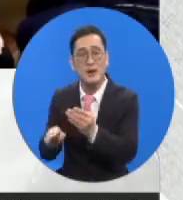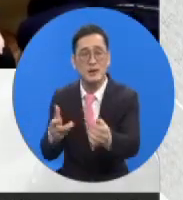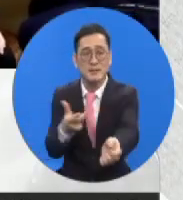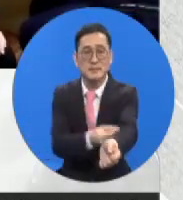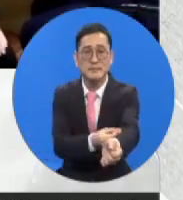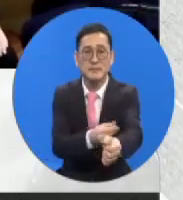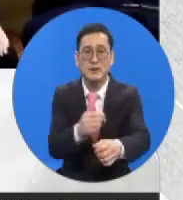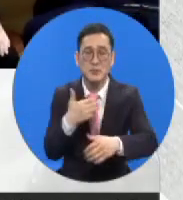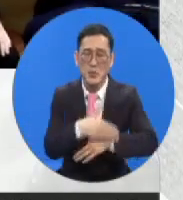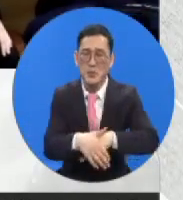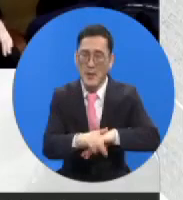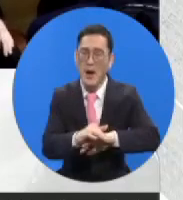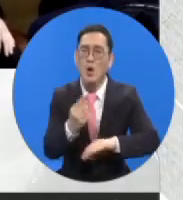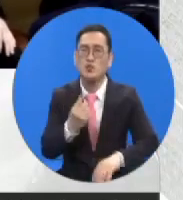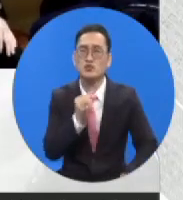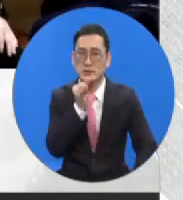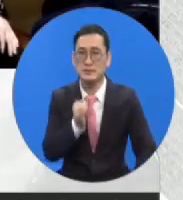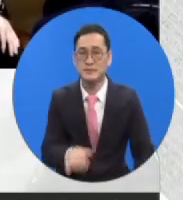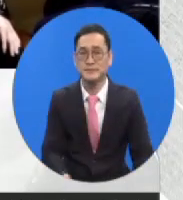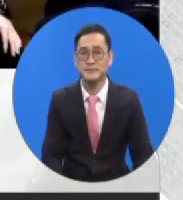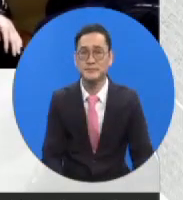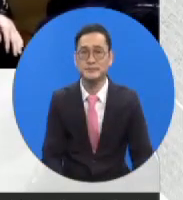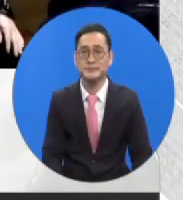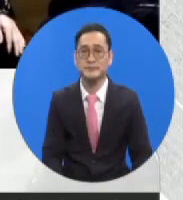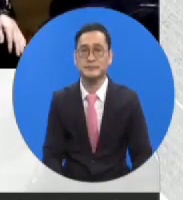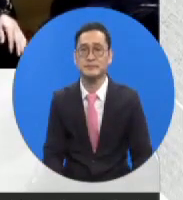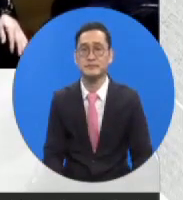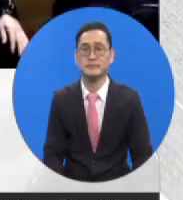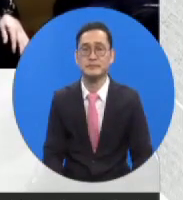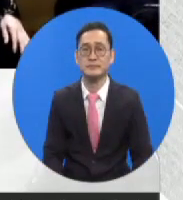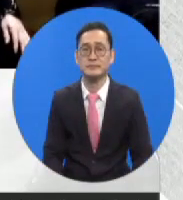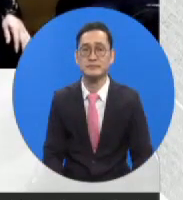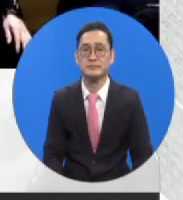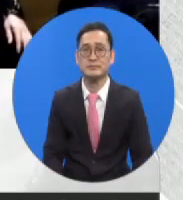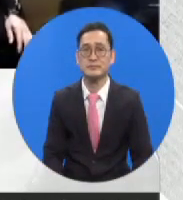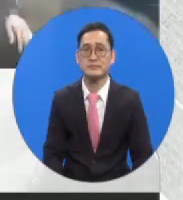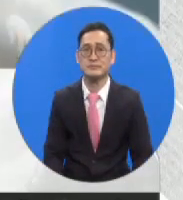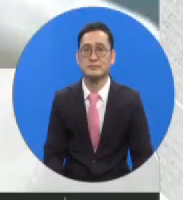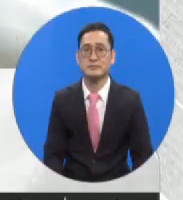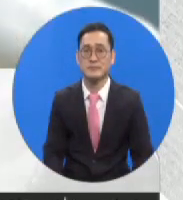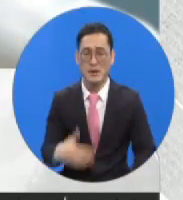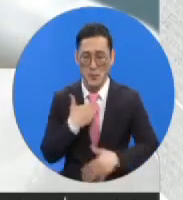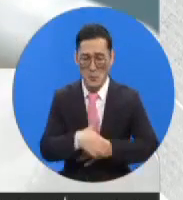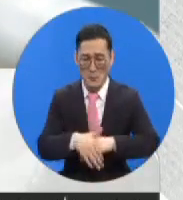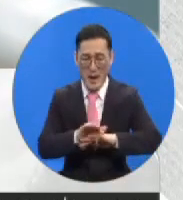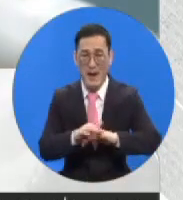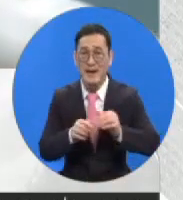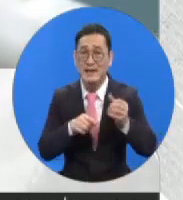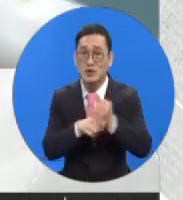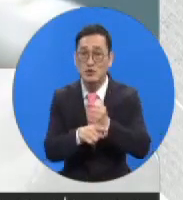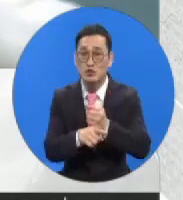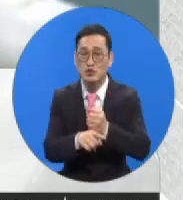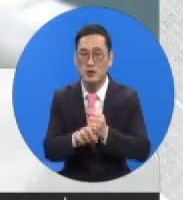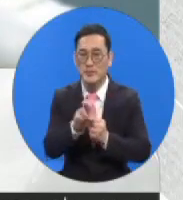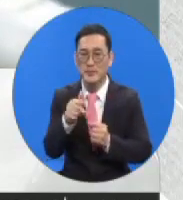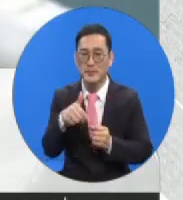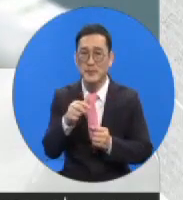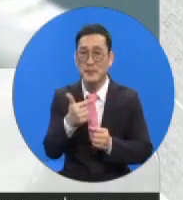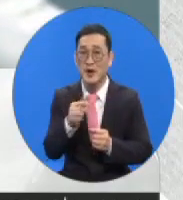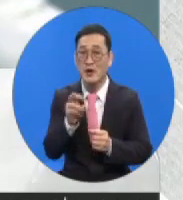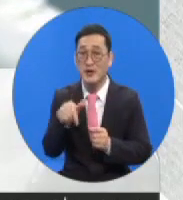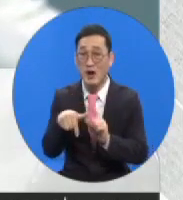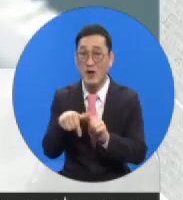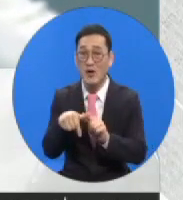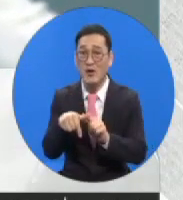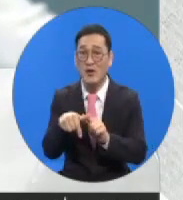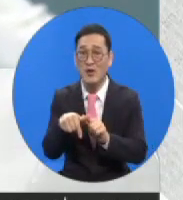중증으로 어떤 이상 반응을 보이는 대표적인 사례가 아나필락시스와 길랭바레인데 둘 다 마찬가지로 면역 반응하고 관련성이 있습니다.